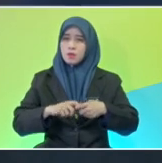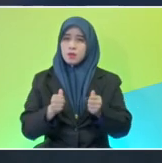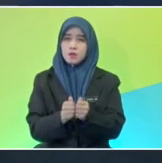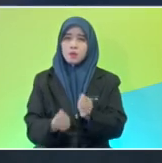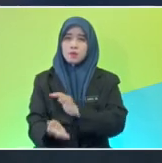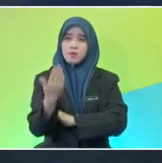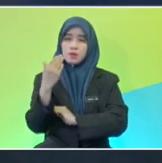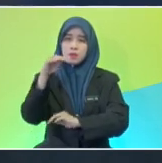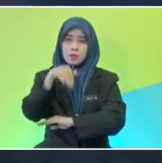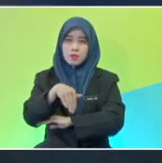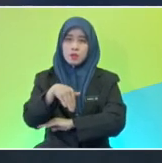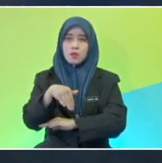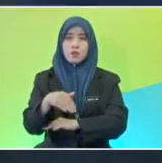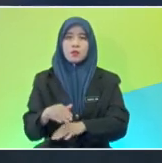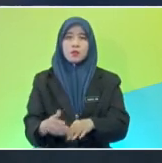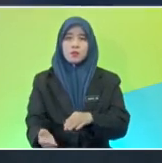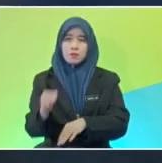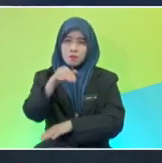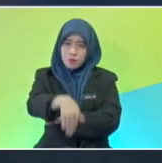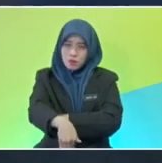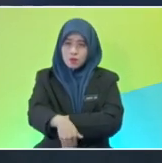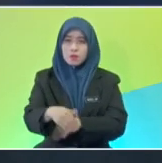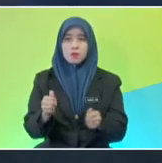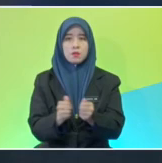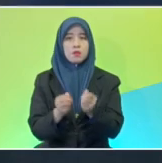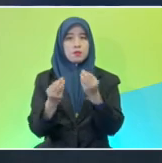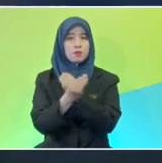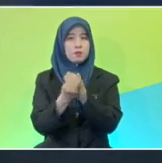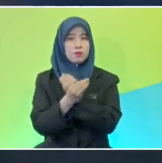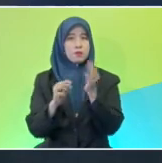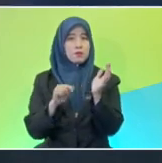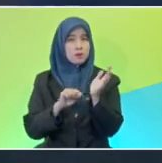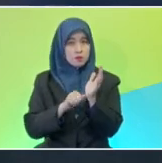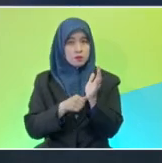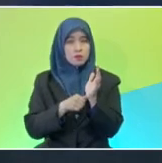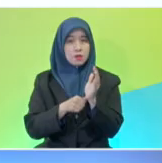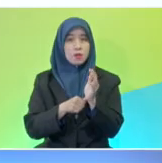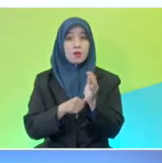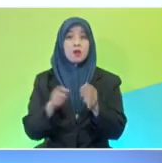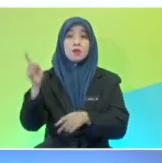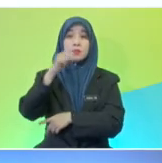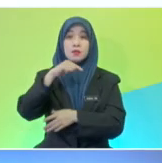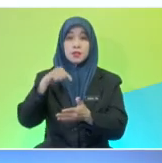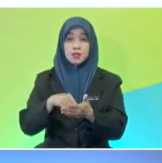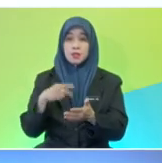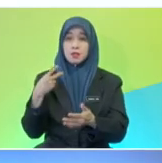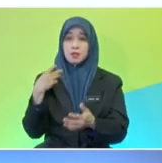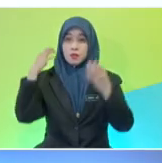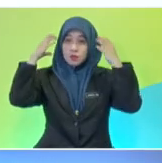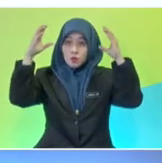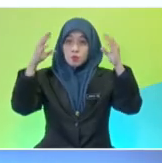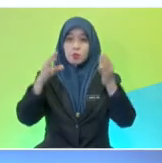malam dengan mata pelajaran matematik awal ni, Cikgu Afendi? Okey, sebenarnya kan hari ini cikgu nak ajar